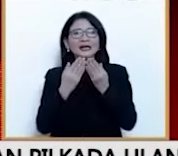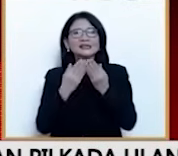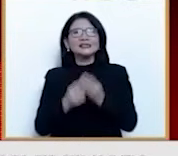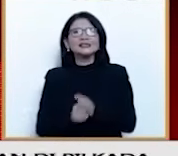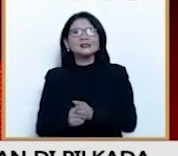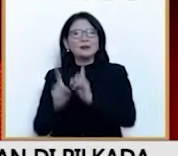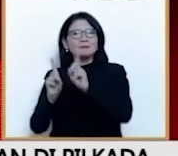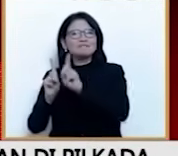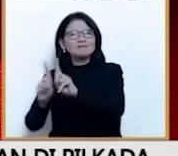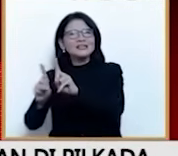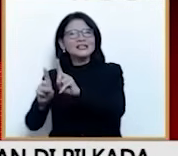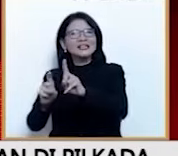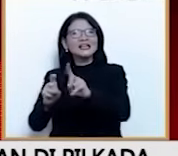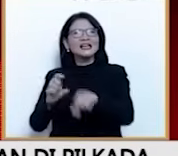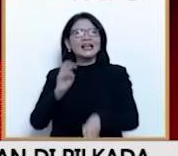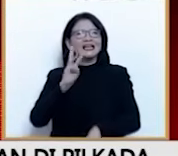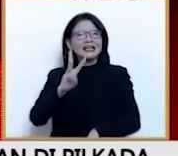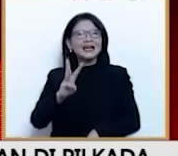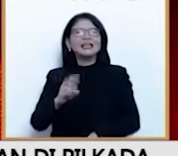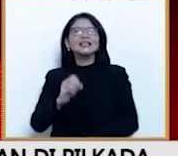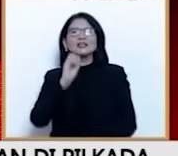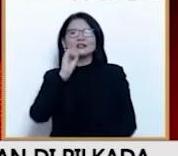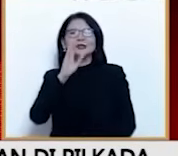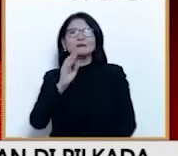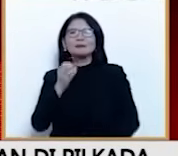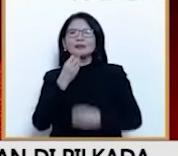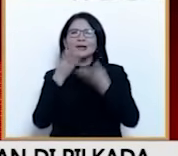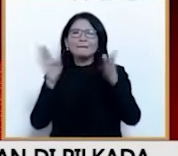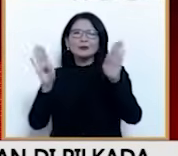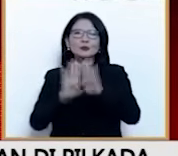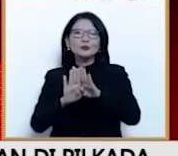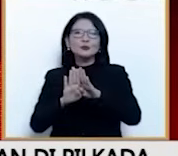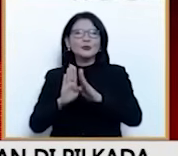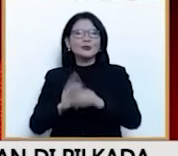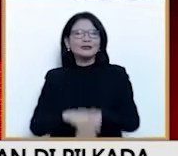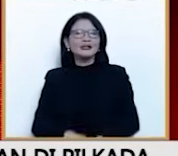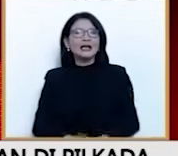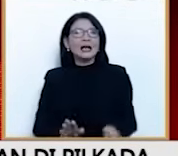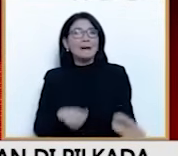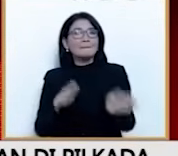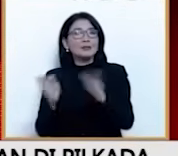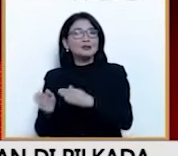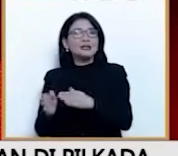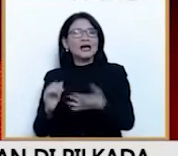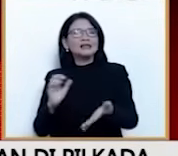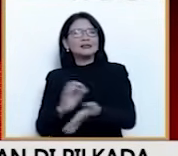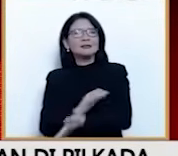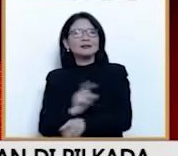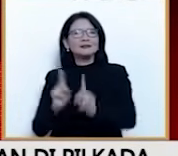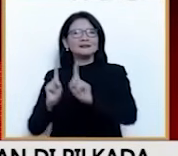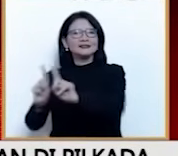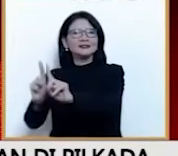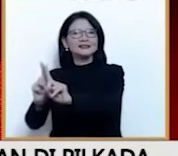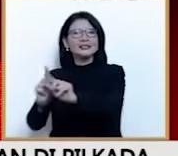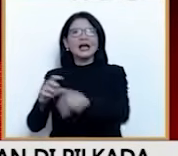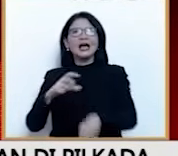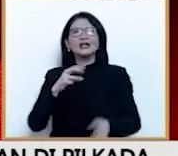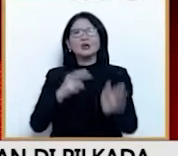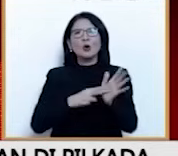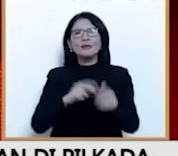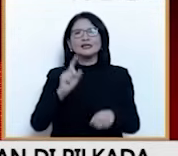urut 03 yang sudah menyampaikan pernyataan penutup. Dan berikutnya kita juga akan berikan kesempatan kepada pasangan calon nomor urut